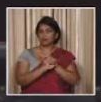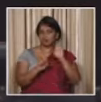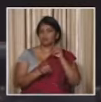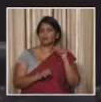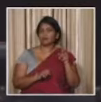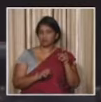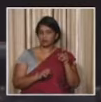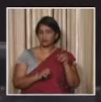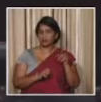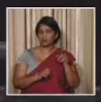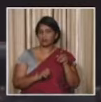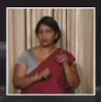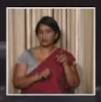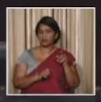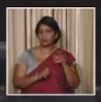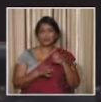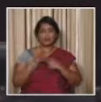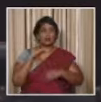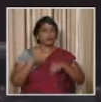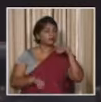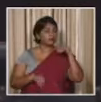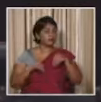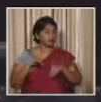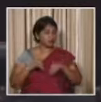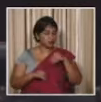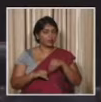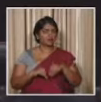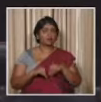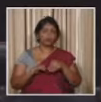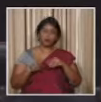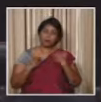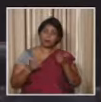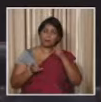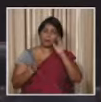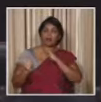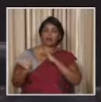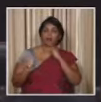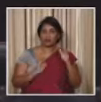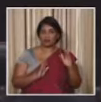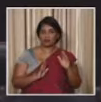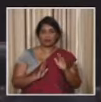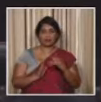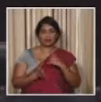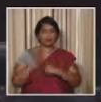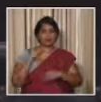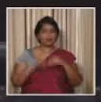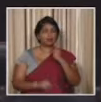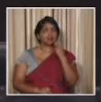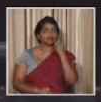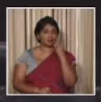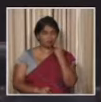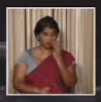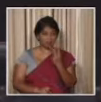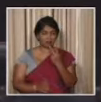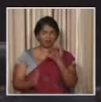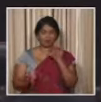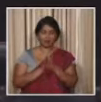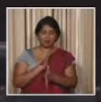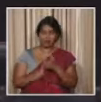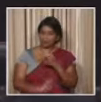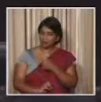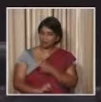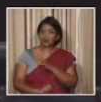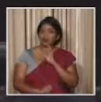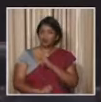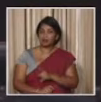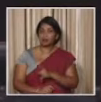මේ මැතිවරණ කිස් කෙසේ හෝ පරක්කු කරනවා කියලා මැතිවරණ දෙකක් දැන් ඔවුන් මගහැරියා. නමුත්